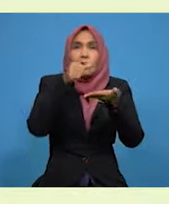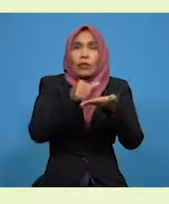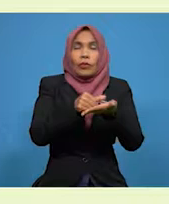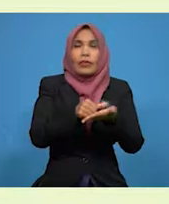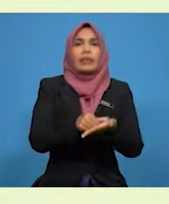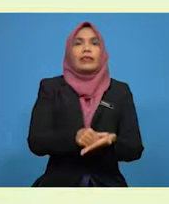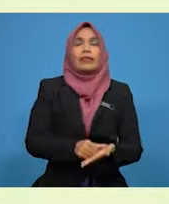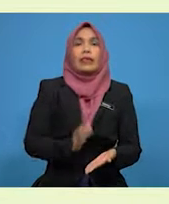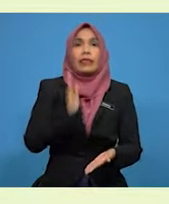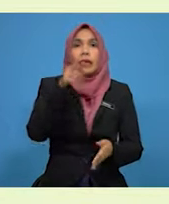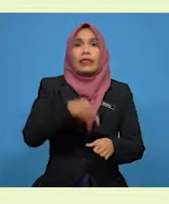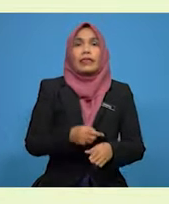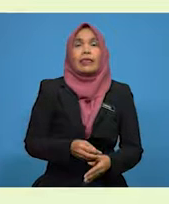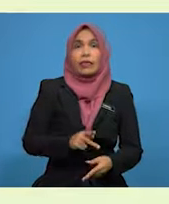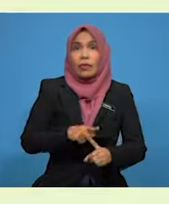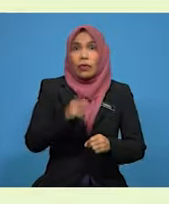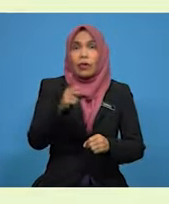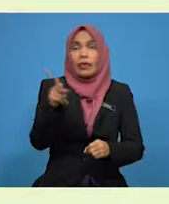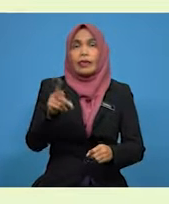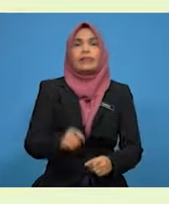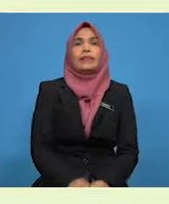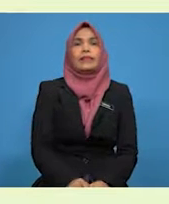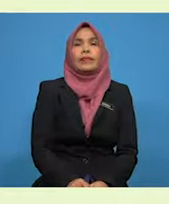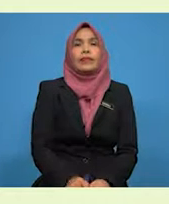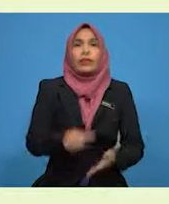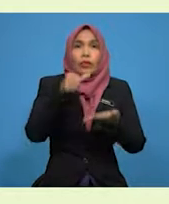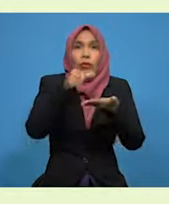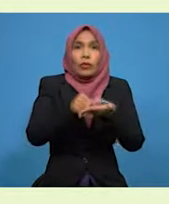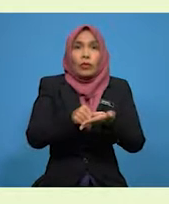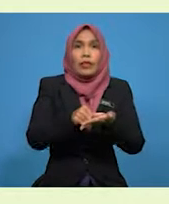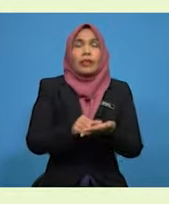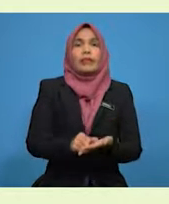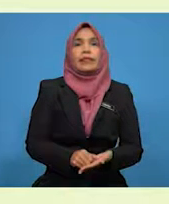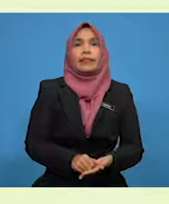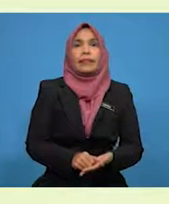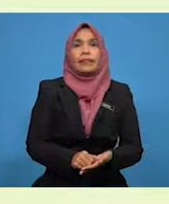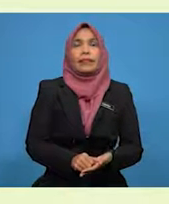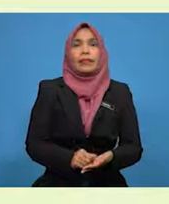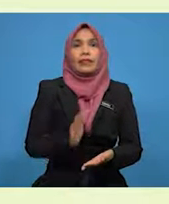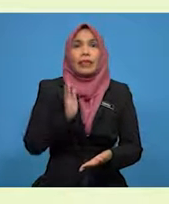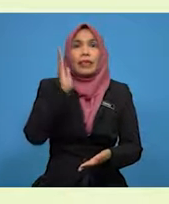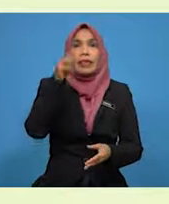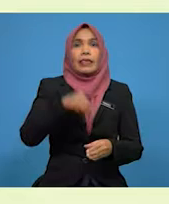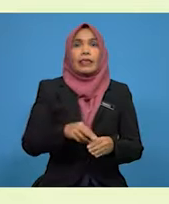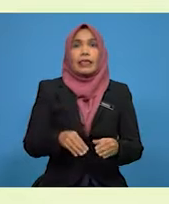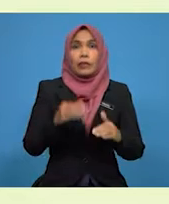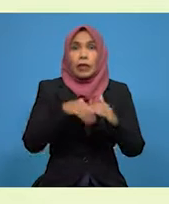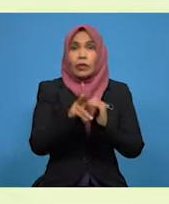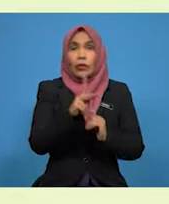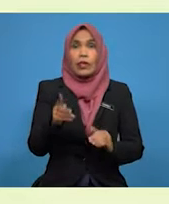berperingkat. Dan surat amaran atau bukti kesalahan akan dimasukkan ke dalam rekod peribadi pekerja.